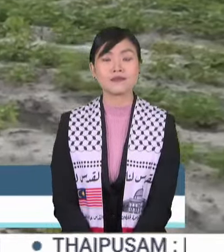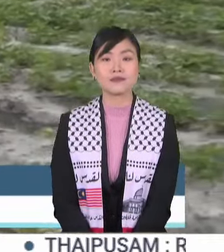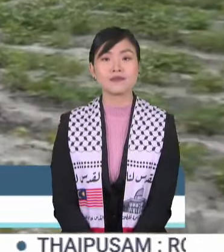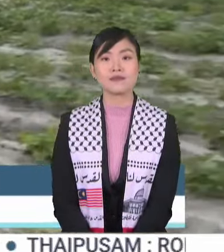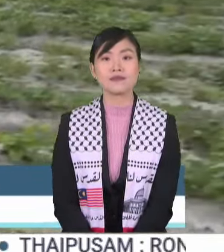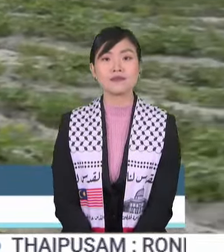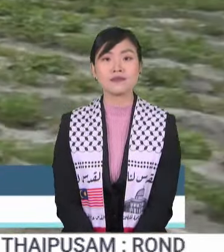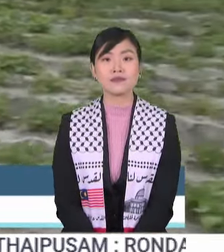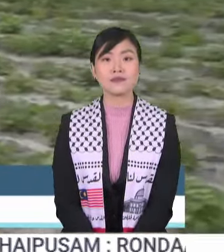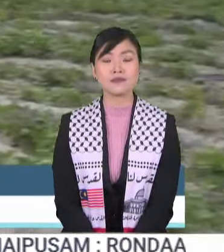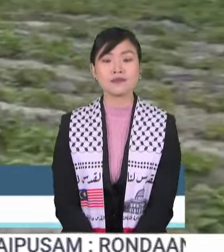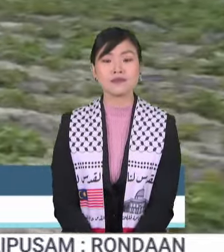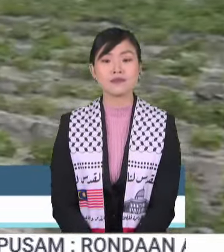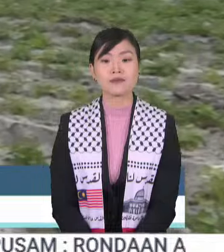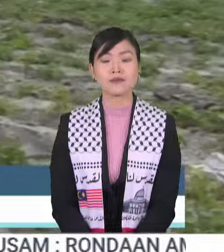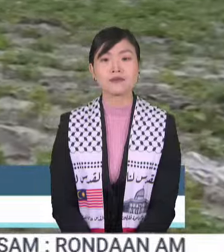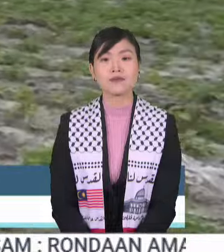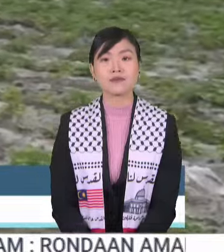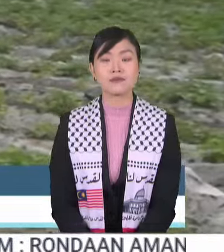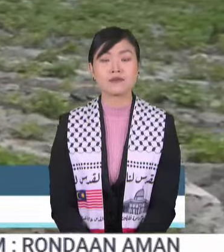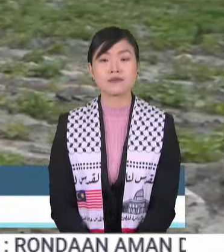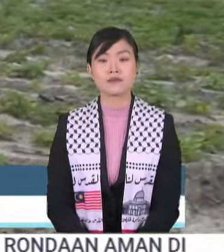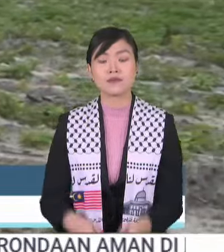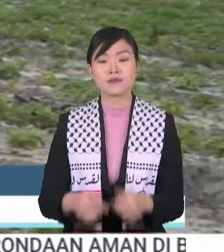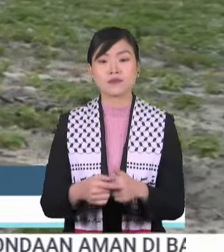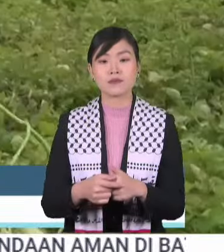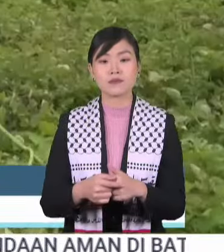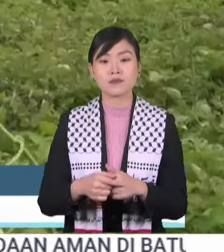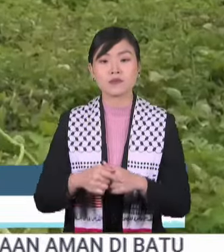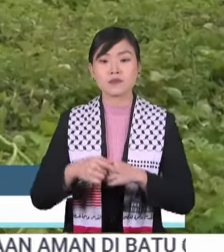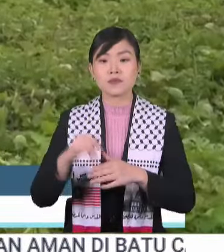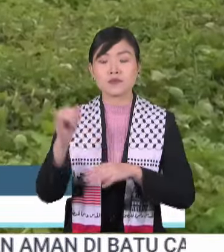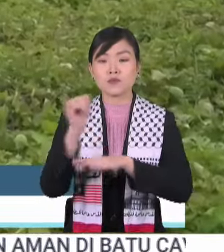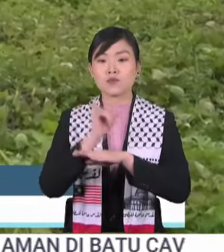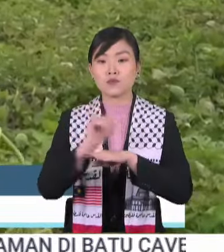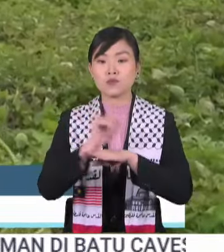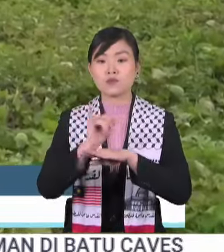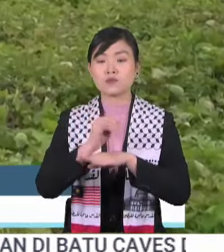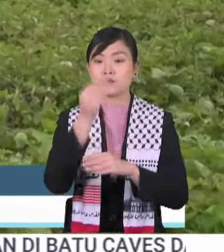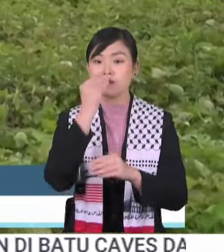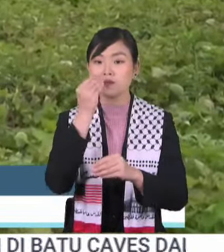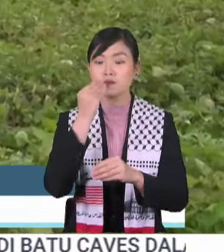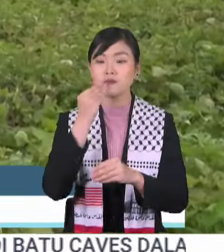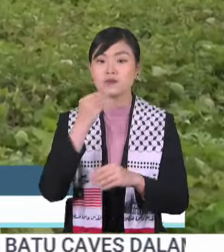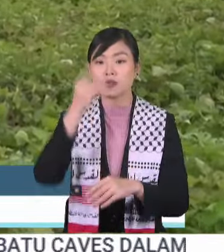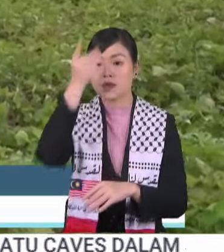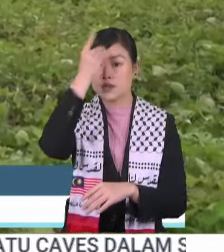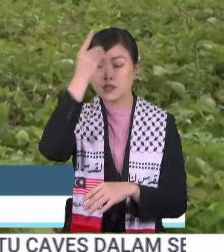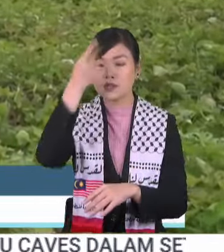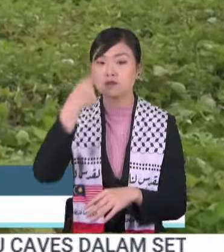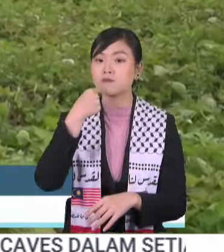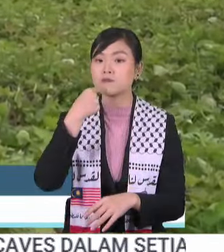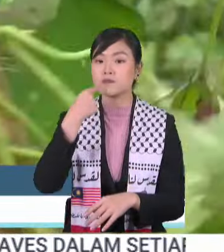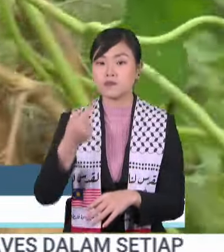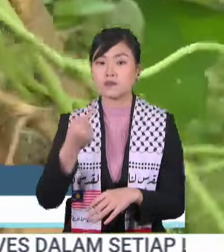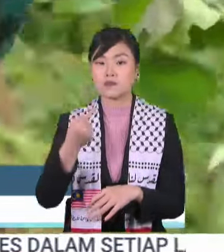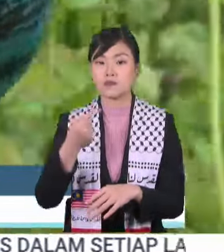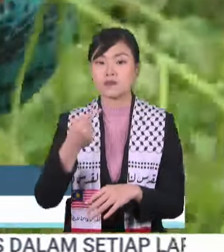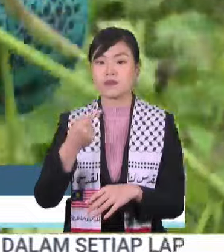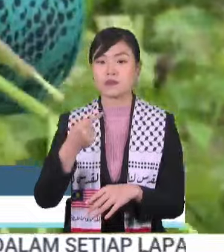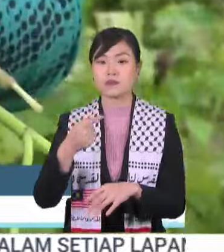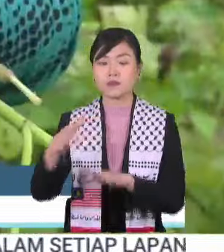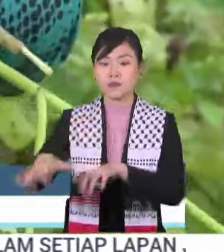pasaran menurut dekan fakulti biosumber dan industri makananiz Prof Dr hafizanah ladang